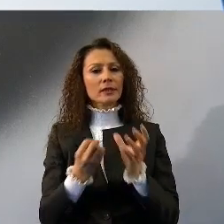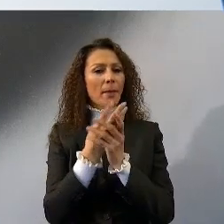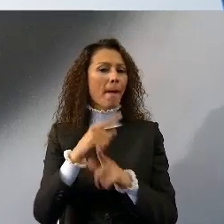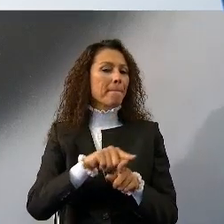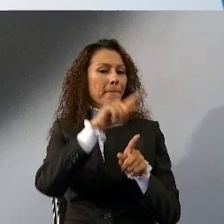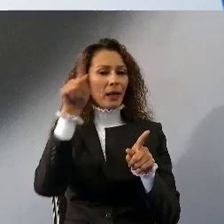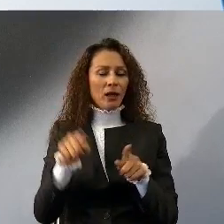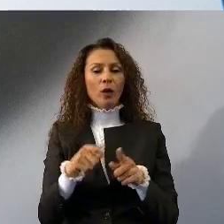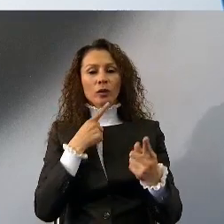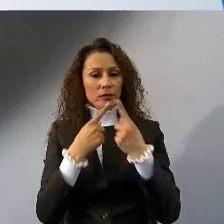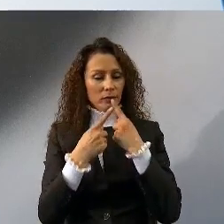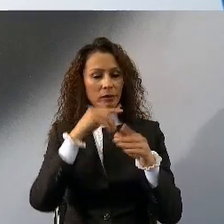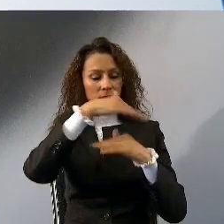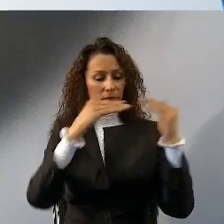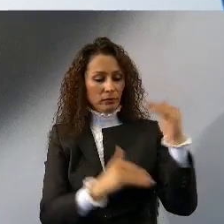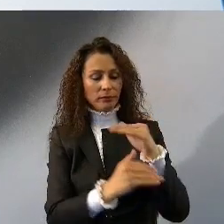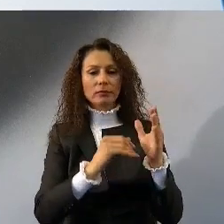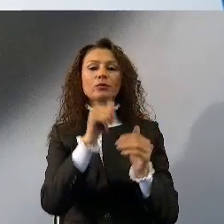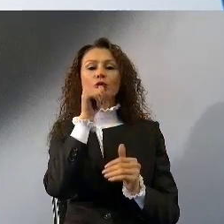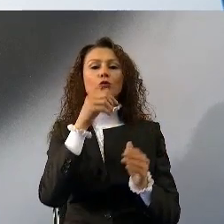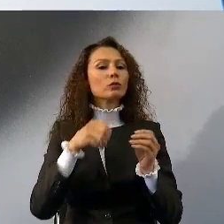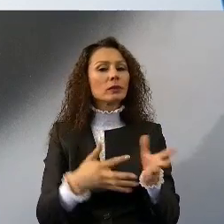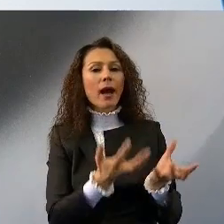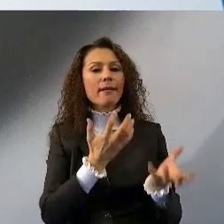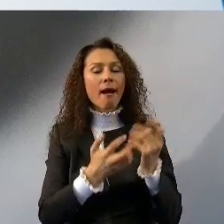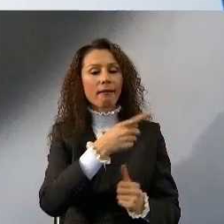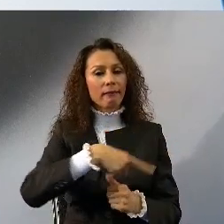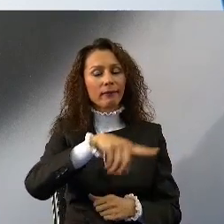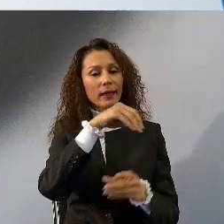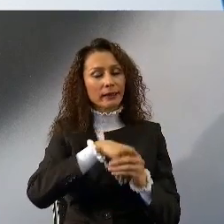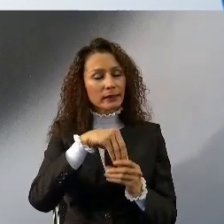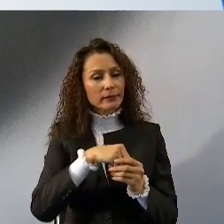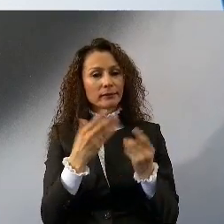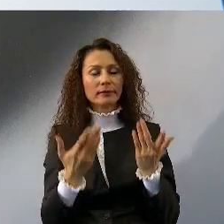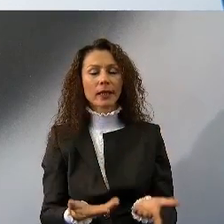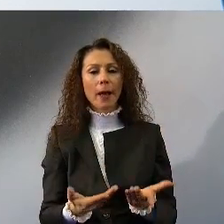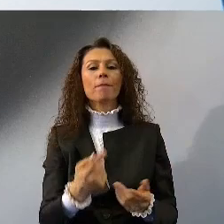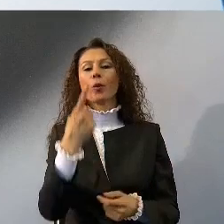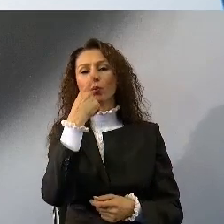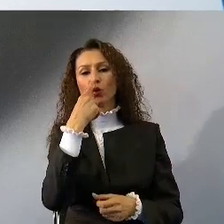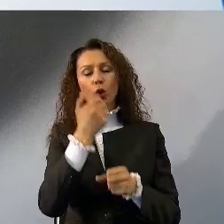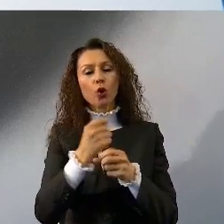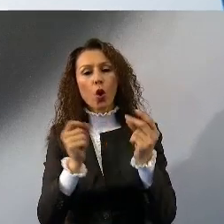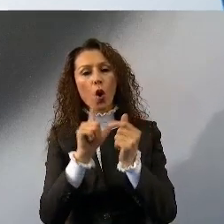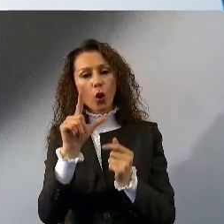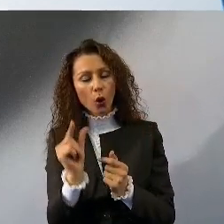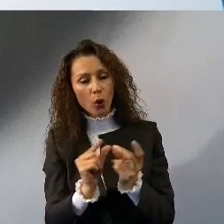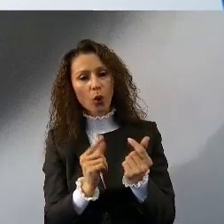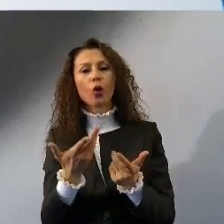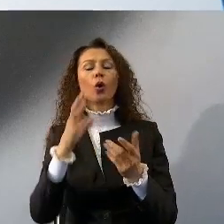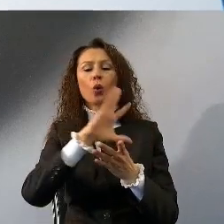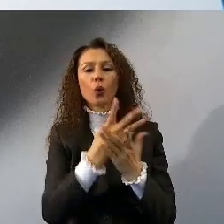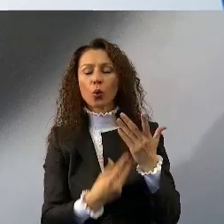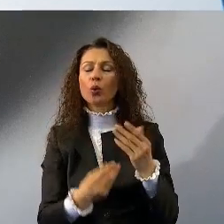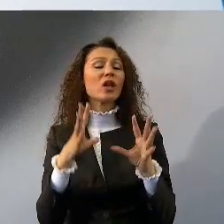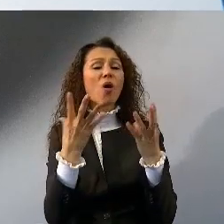beri konuşuluyor. Yeraltı sular üzerinde baskı, yerüstü sular üzerinde baskı, Burdur Gölü kurudu. Ne